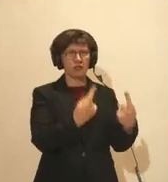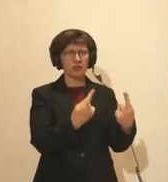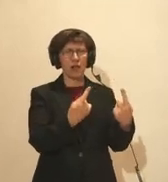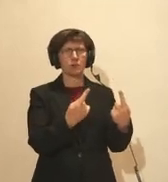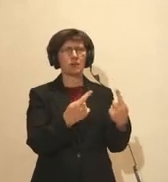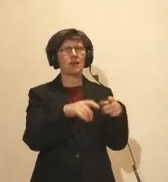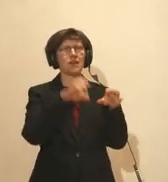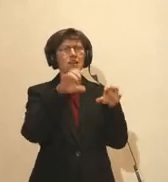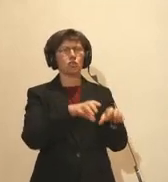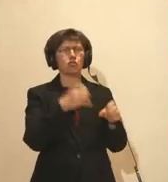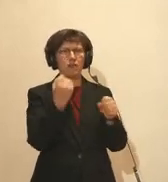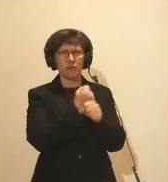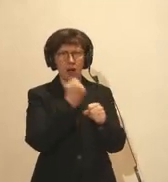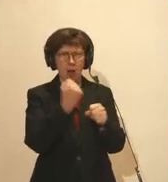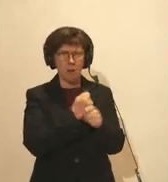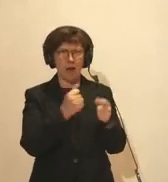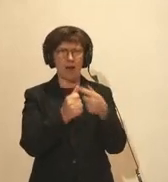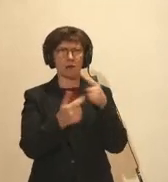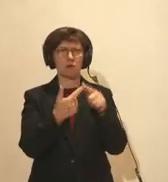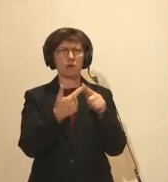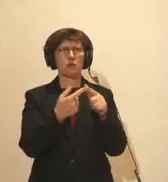geschäften arbeiten die